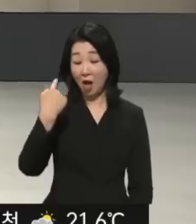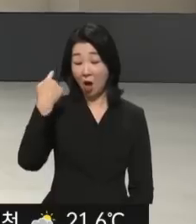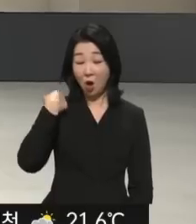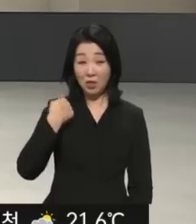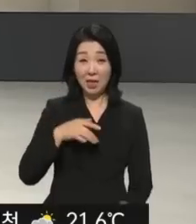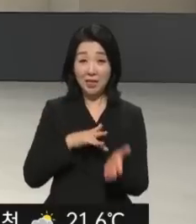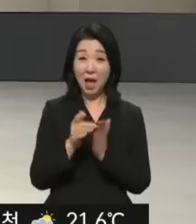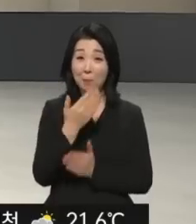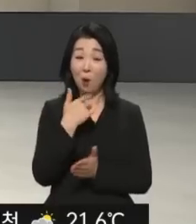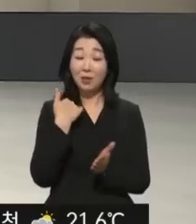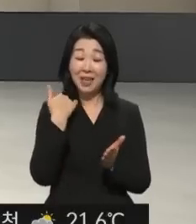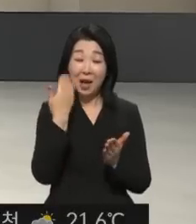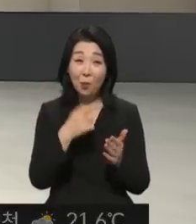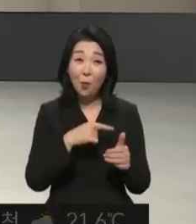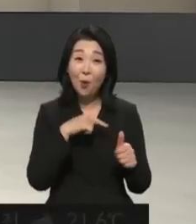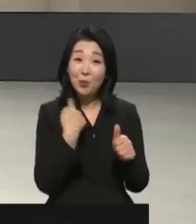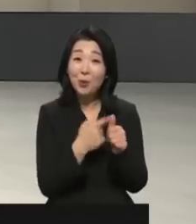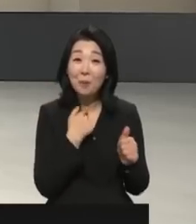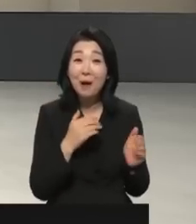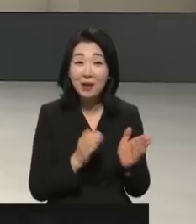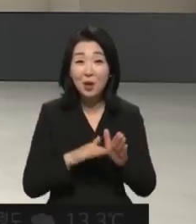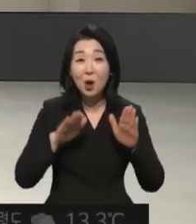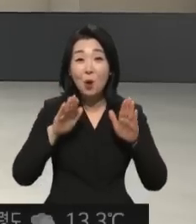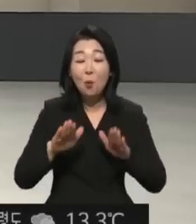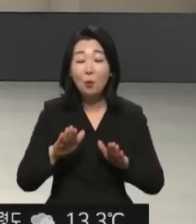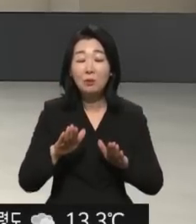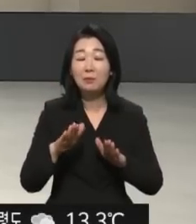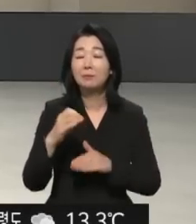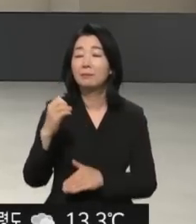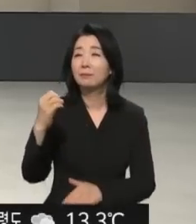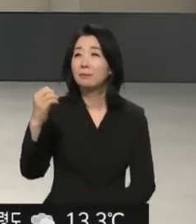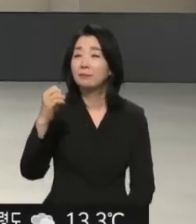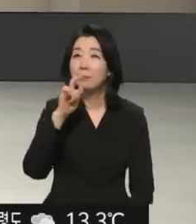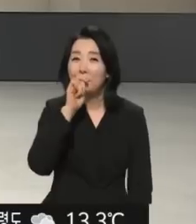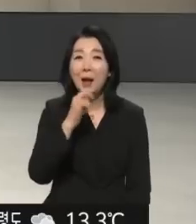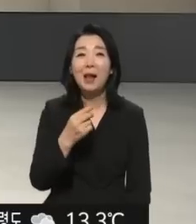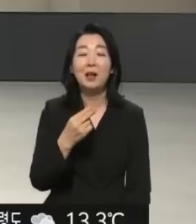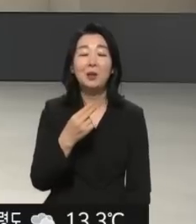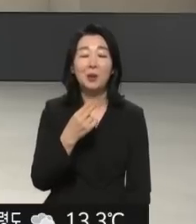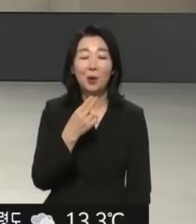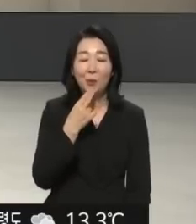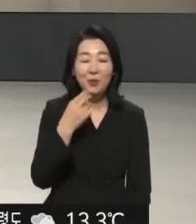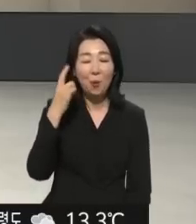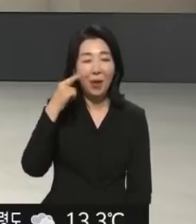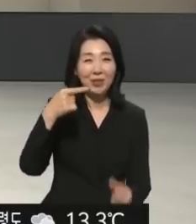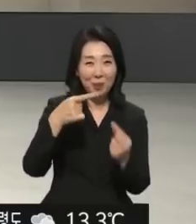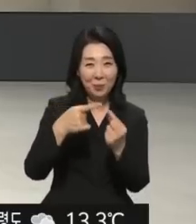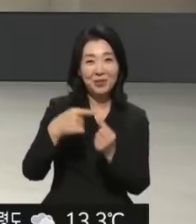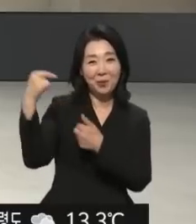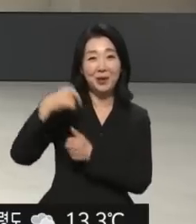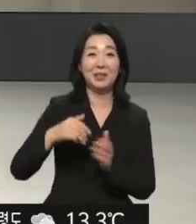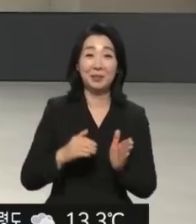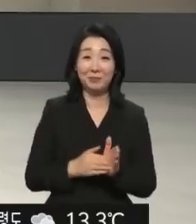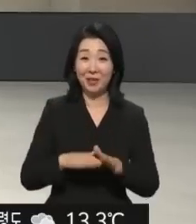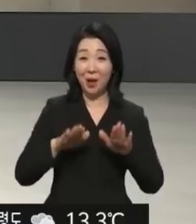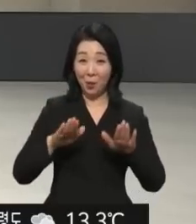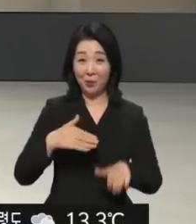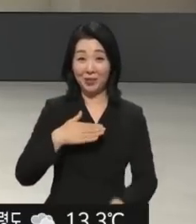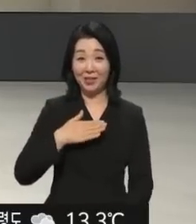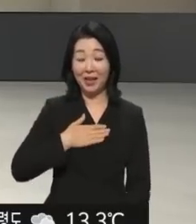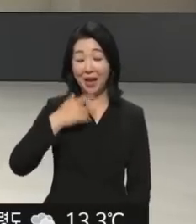청심하는 먹었냐고 놀렸더니 곧바로 오늘 아무 말도 못하게 첫 번째 순서로 원상복귀 시켰습니다. 그래서 오늘은